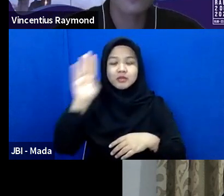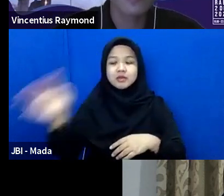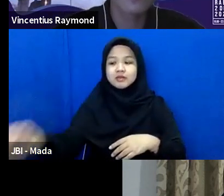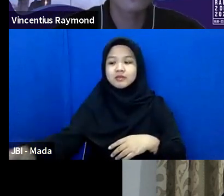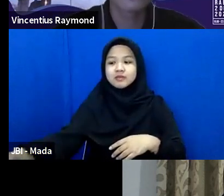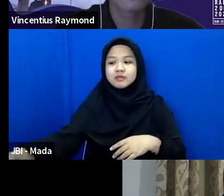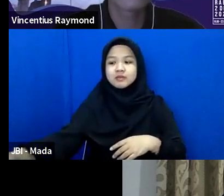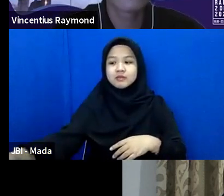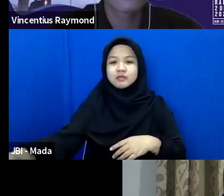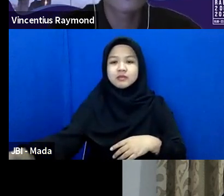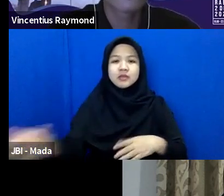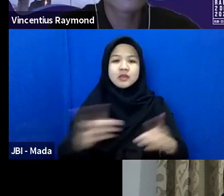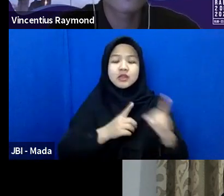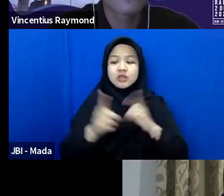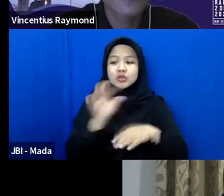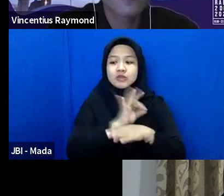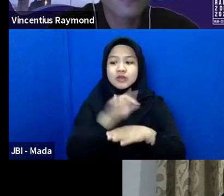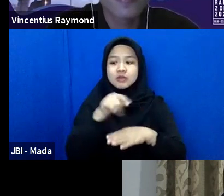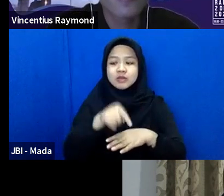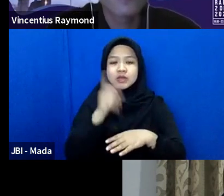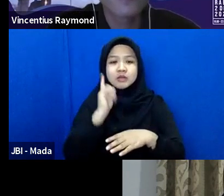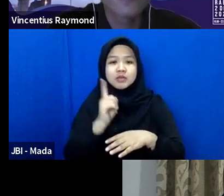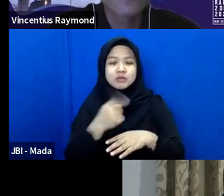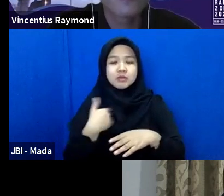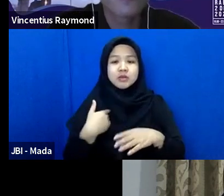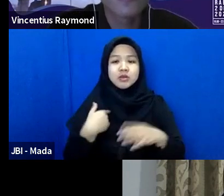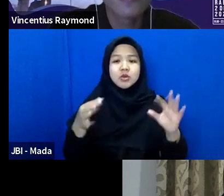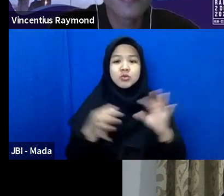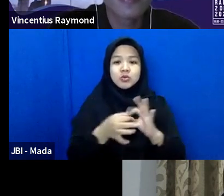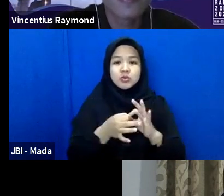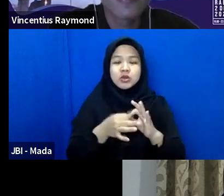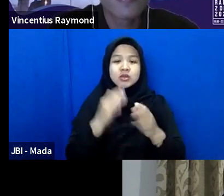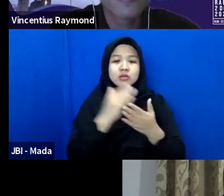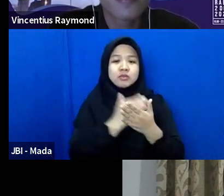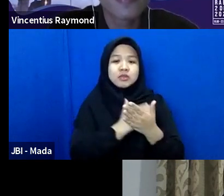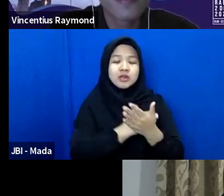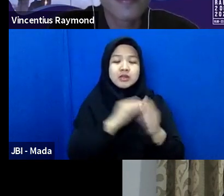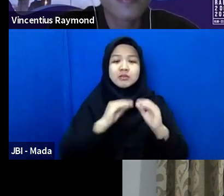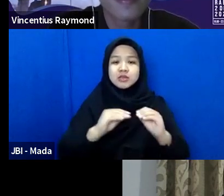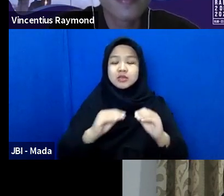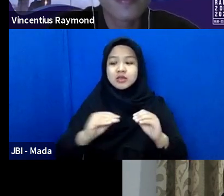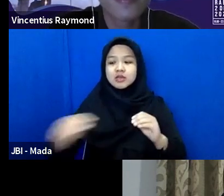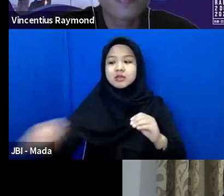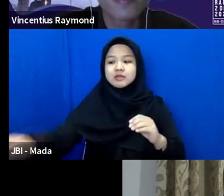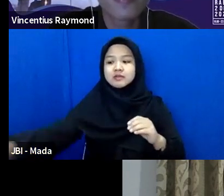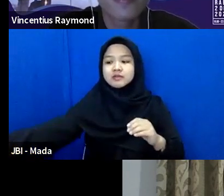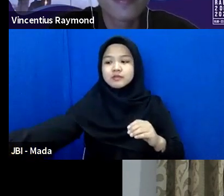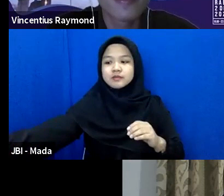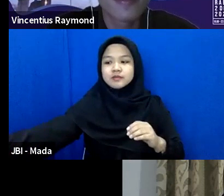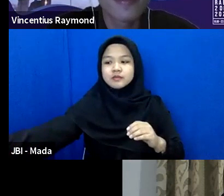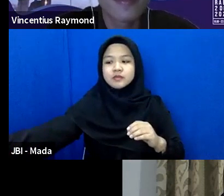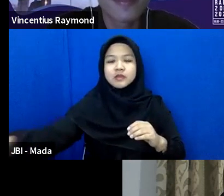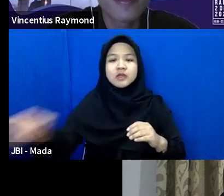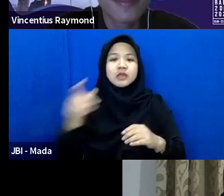Mengapa gold diskusi film ini kita kaitkan dengan kebijakan di bidang pendidikan itu karena memang